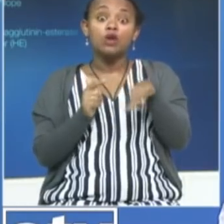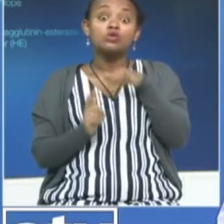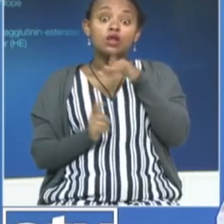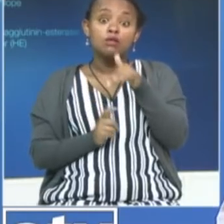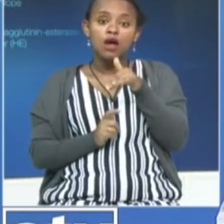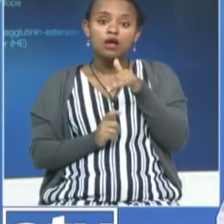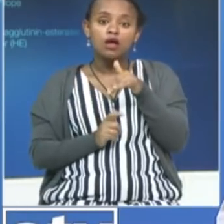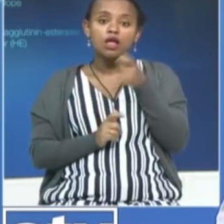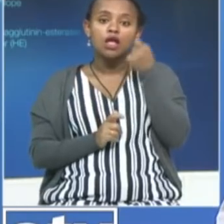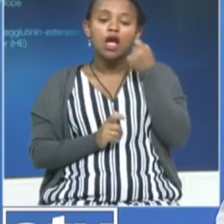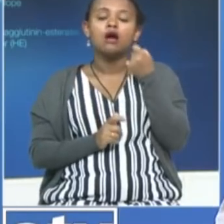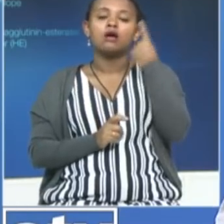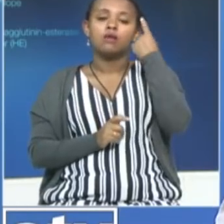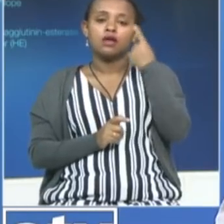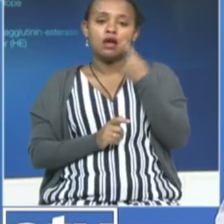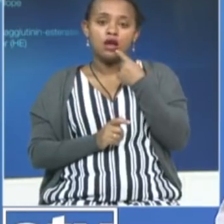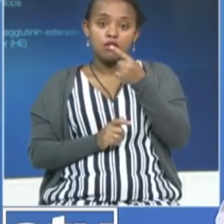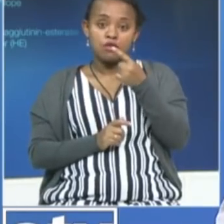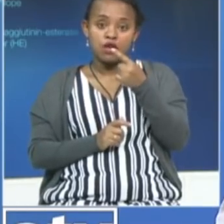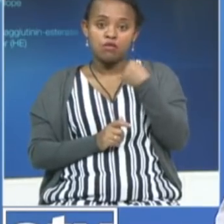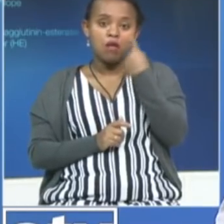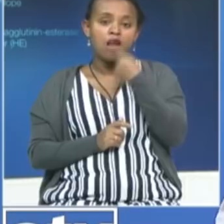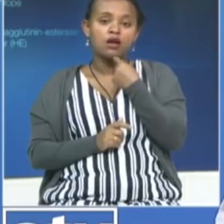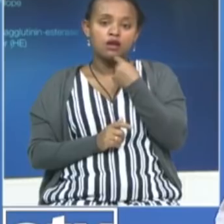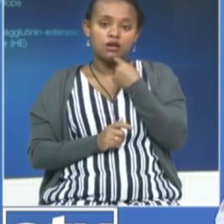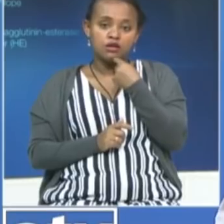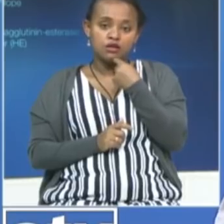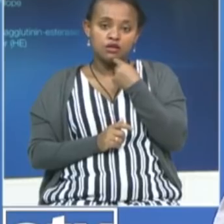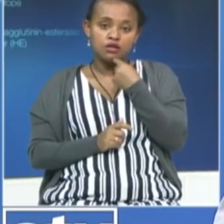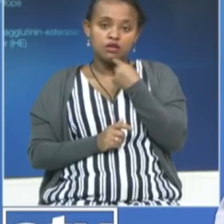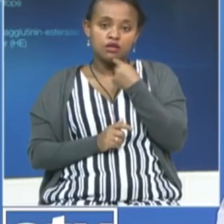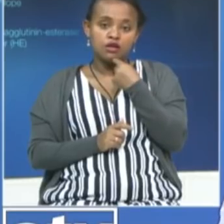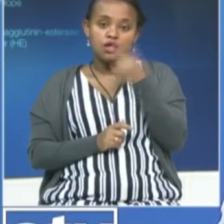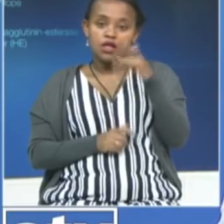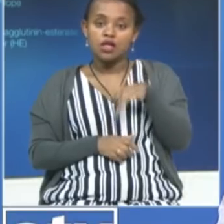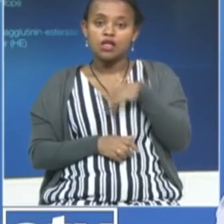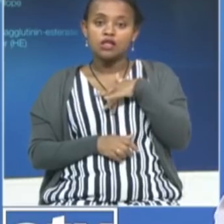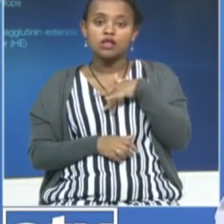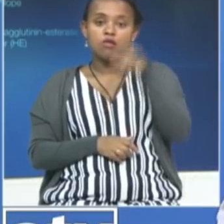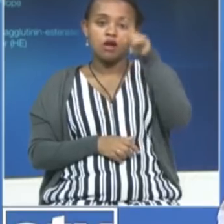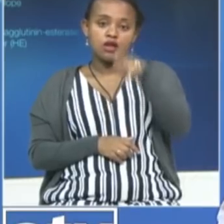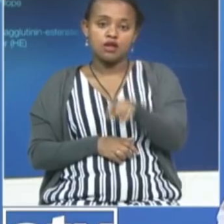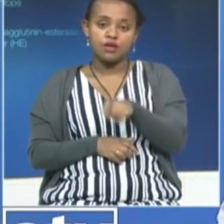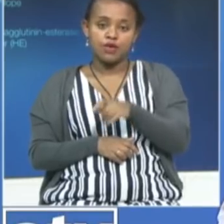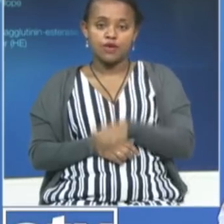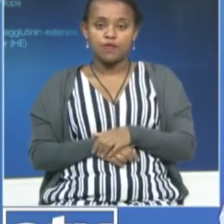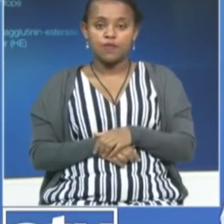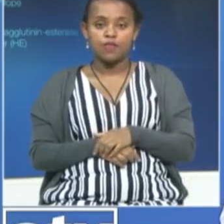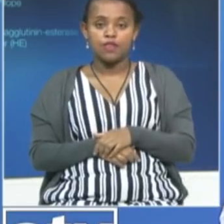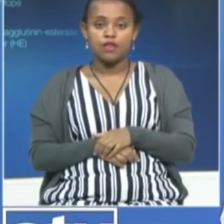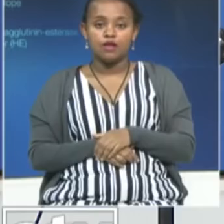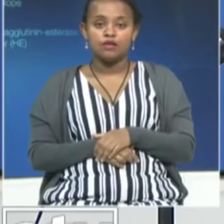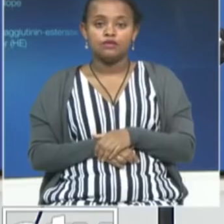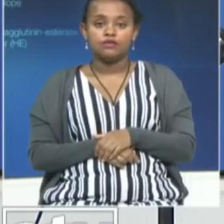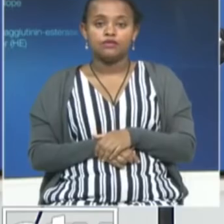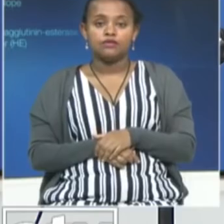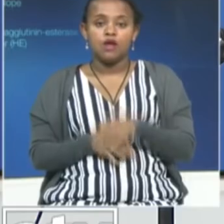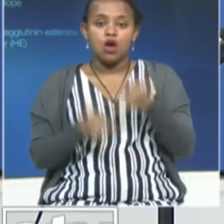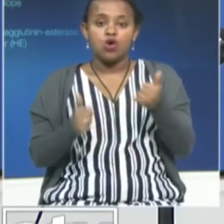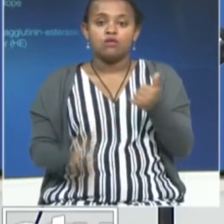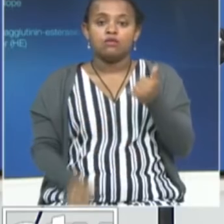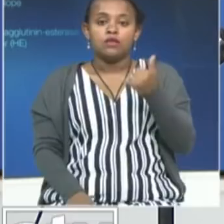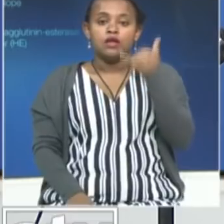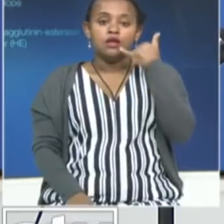ስለማይቀር ያገባኛል የሚል ማንነት ሊሰማን ይገባል። መልካም። አሁንም መስመር ላይ